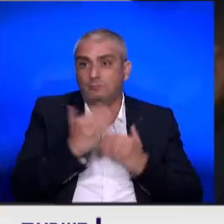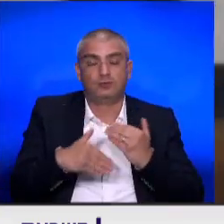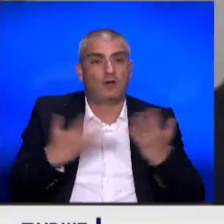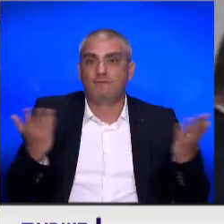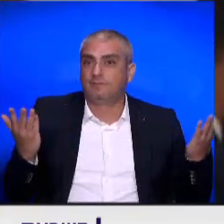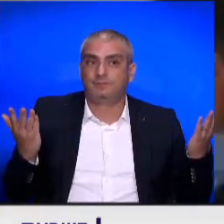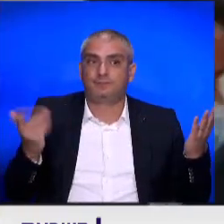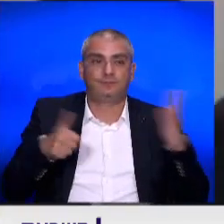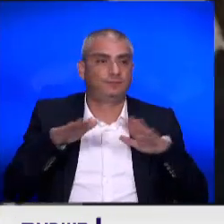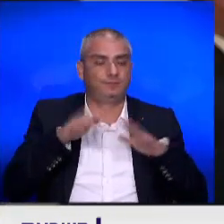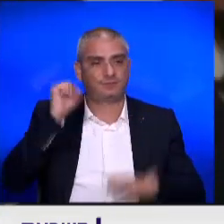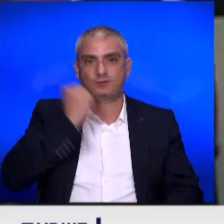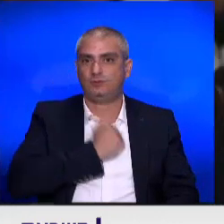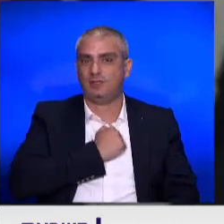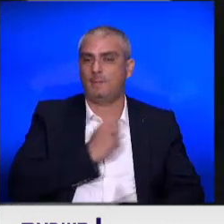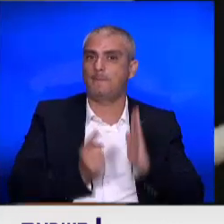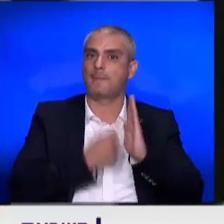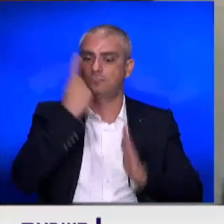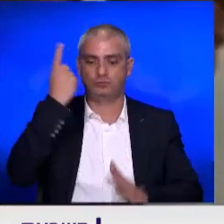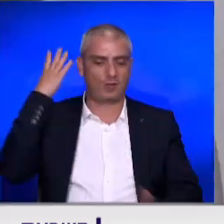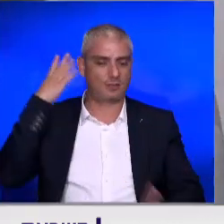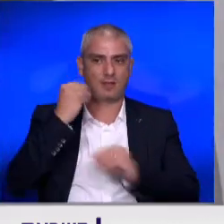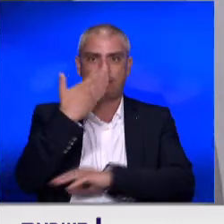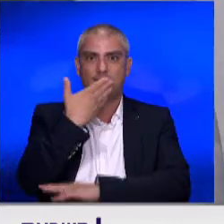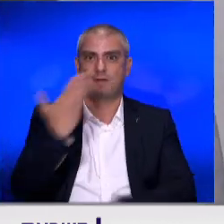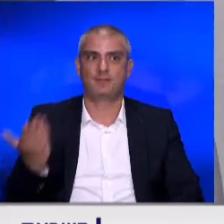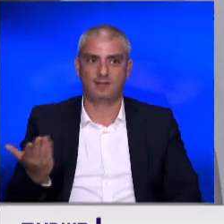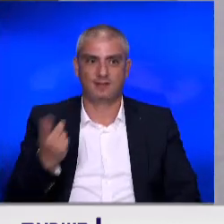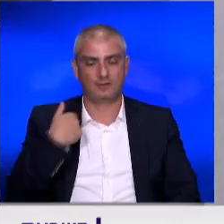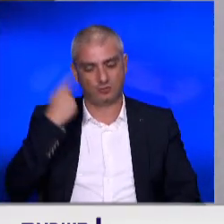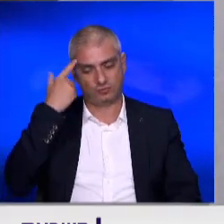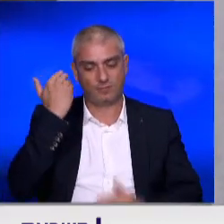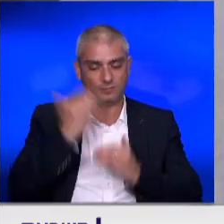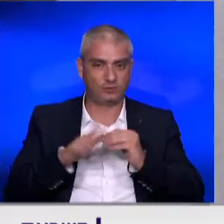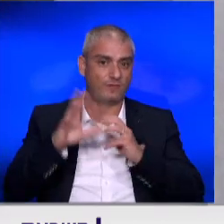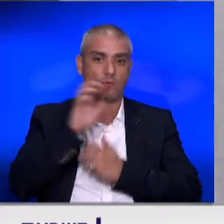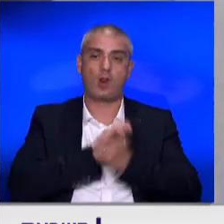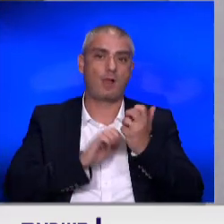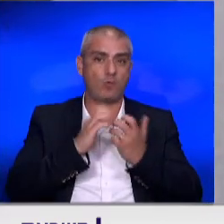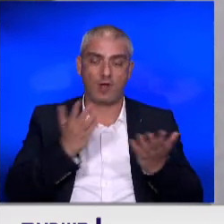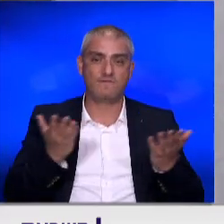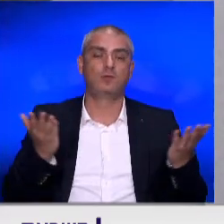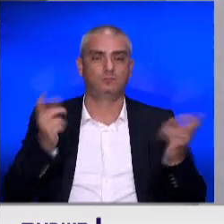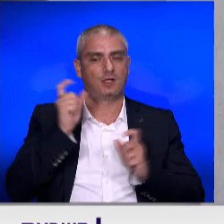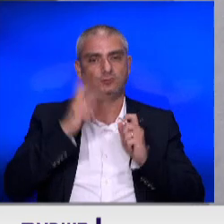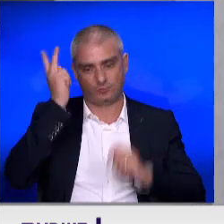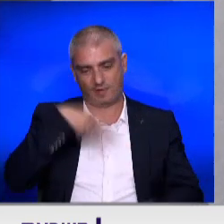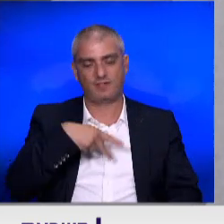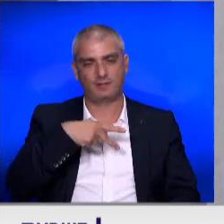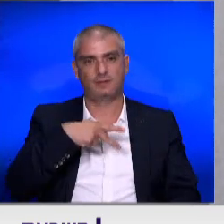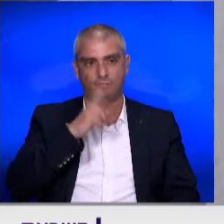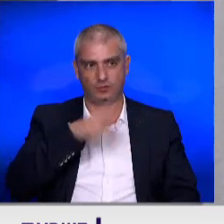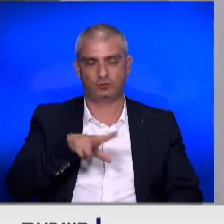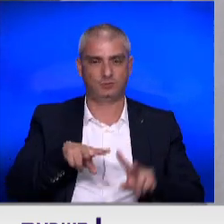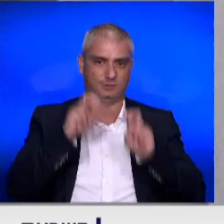דבר, ראש ממשלה ציוני דתי, פעם ראשונה בתולדות המדינה. אני חושב שבסופו של דבר, עם כל המורכבות, אנשים מבינים שיש פה גם